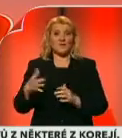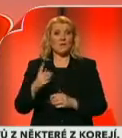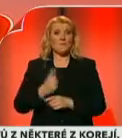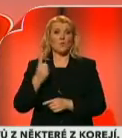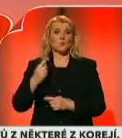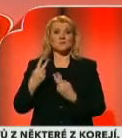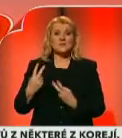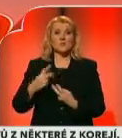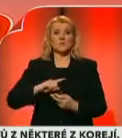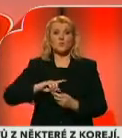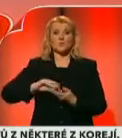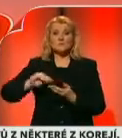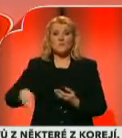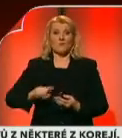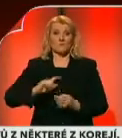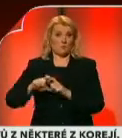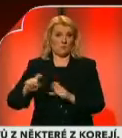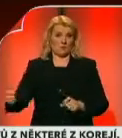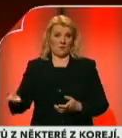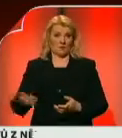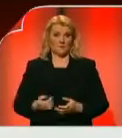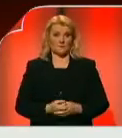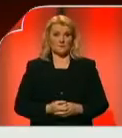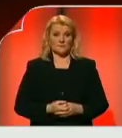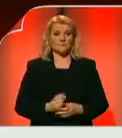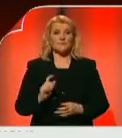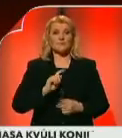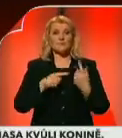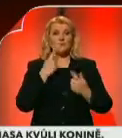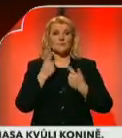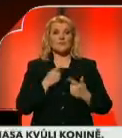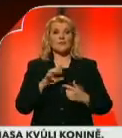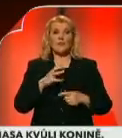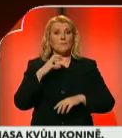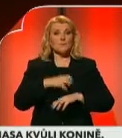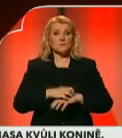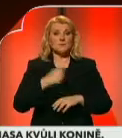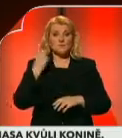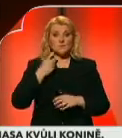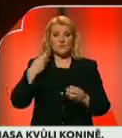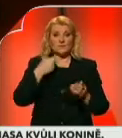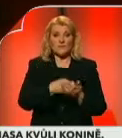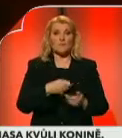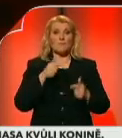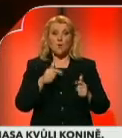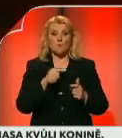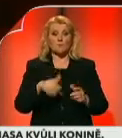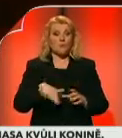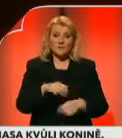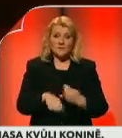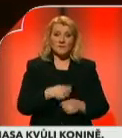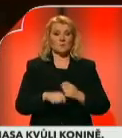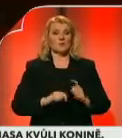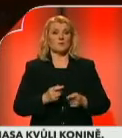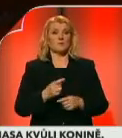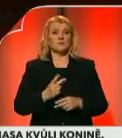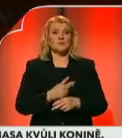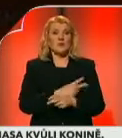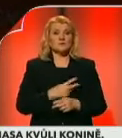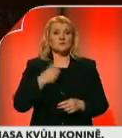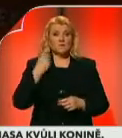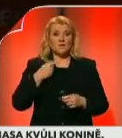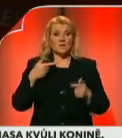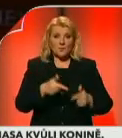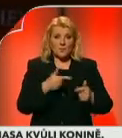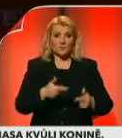a soukromých smluv s soukromou bankou. My mluvíme o výplatě nepojistných sociálních dávek, tedy podpor v nezaměstnanosti, dávek státní sociální